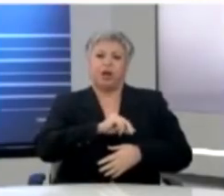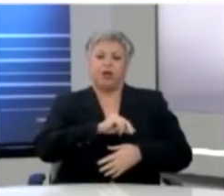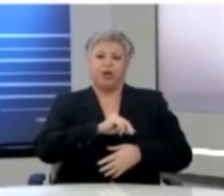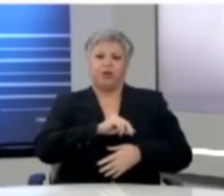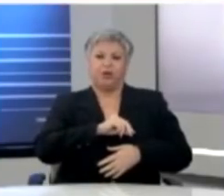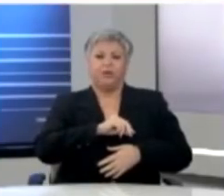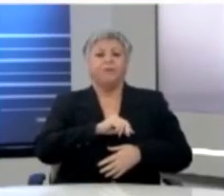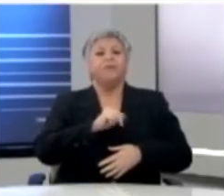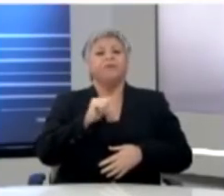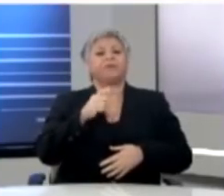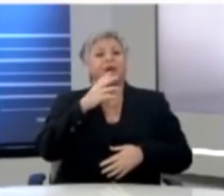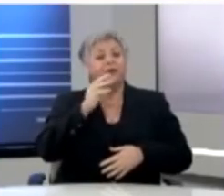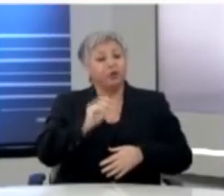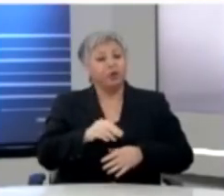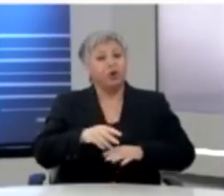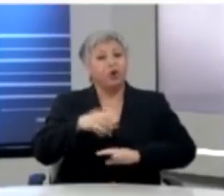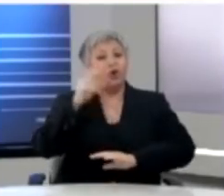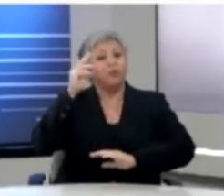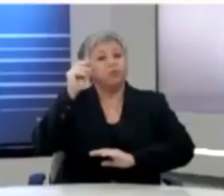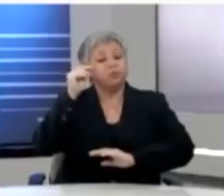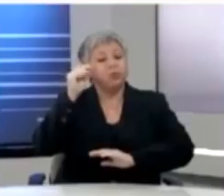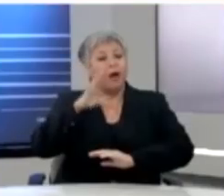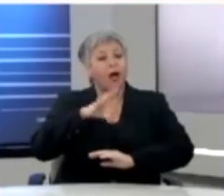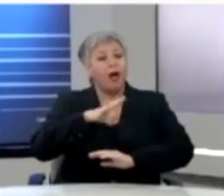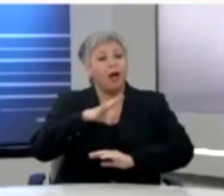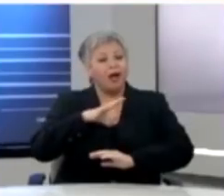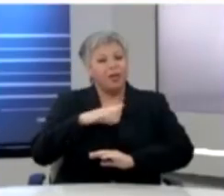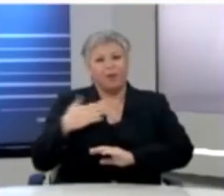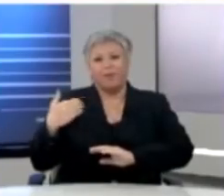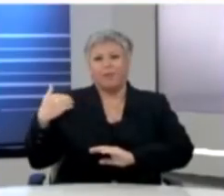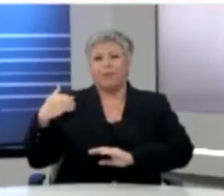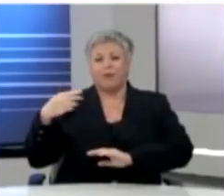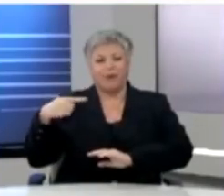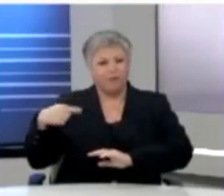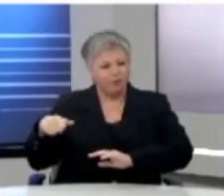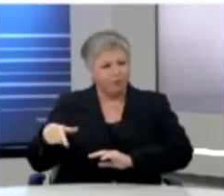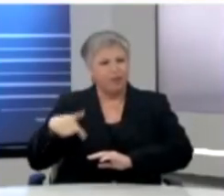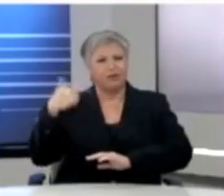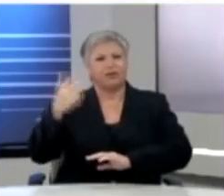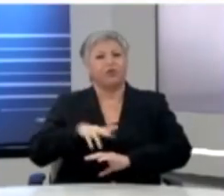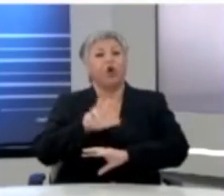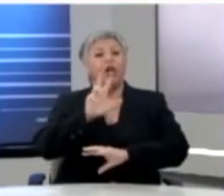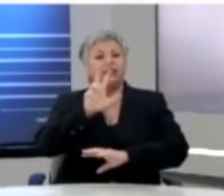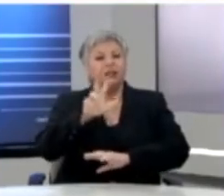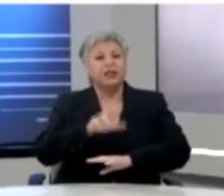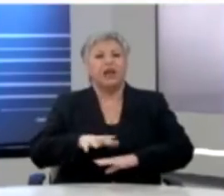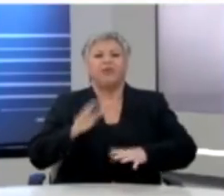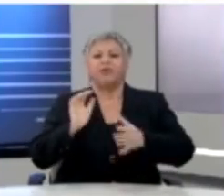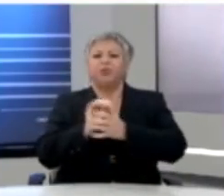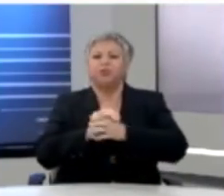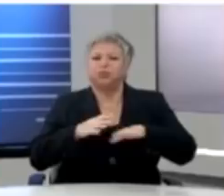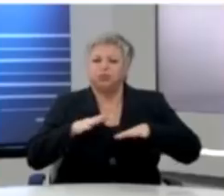φοιτητές, με μαζικές συλλογικές διαδικασίες τις τελευταίες εβδομάδες, με συνελεύσεις και κινητοποιήσεις, σας